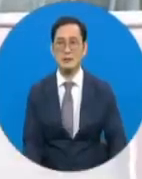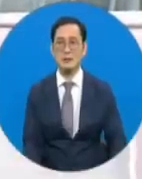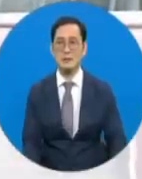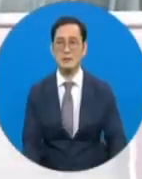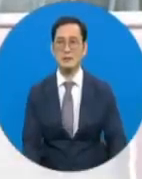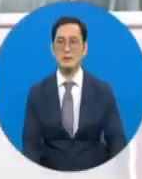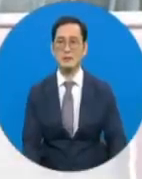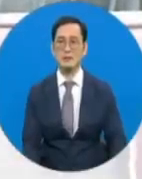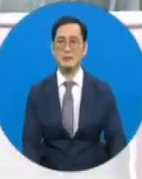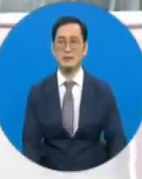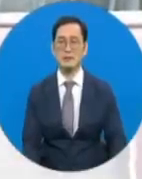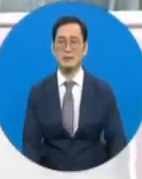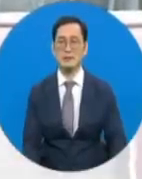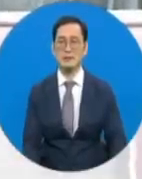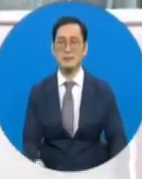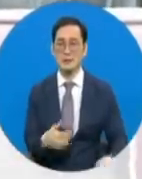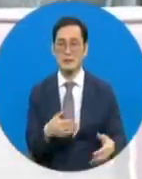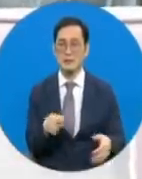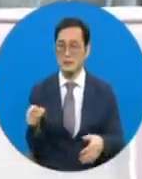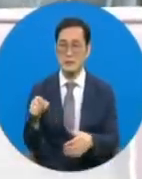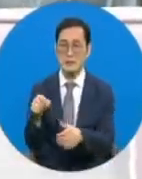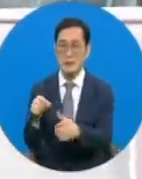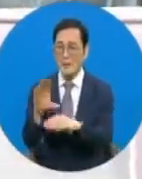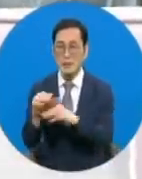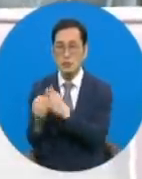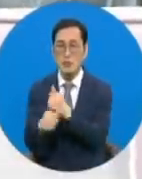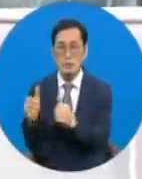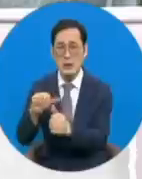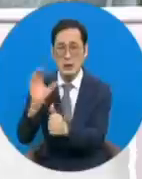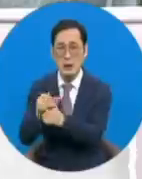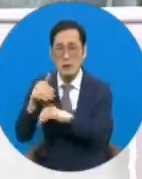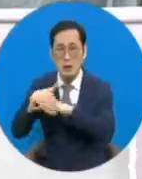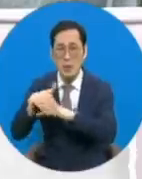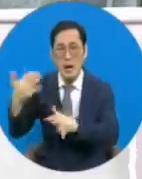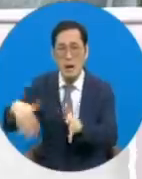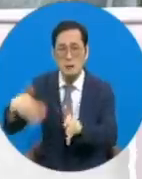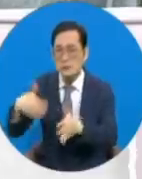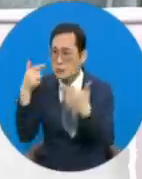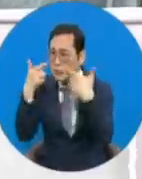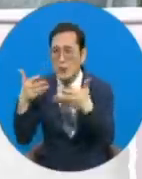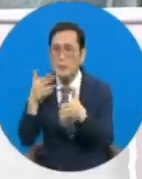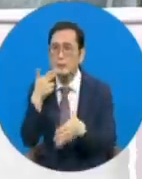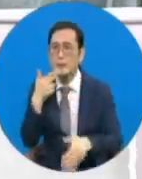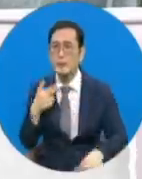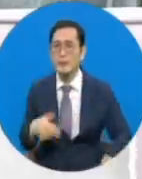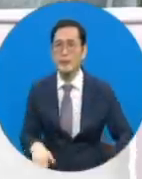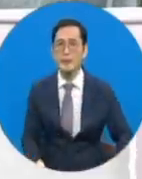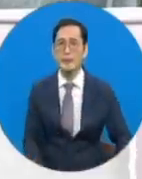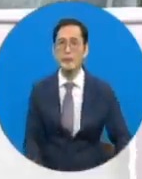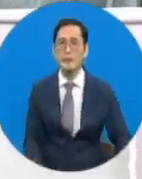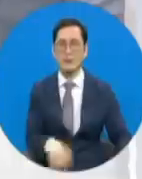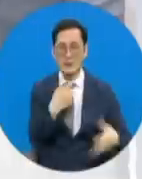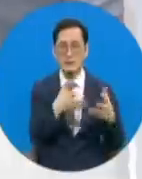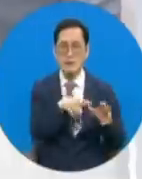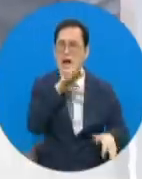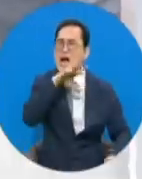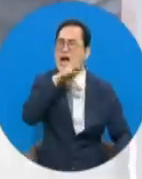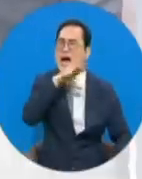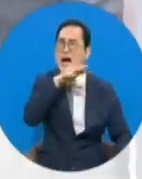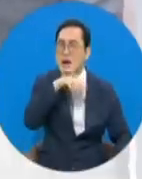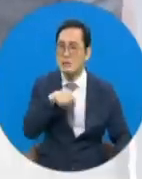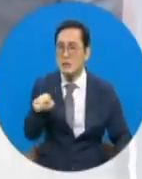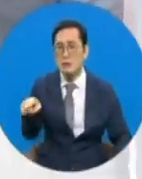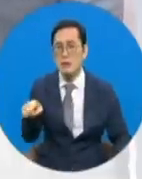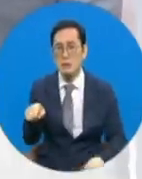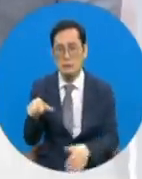이렇게는 자위를 할 수 있을 것 같습니다만은 사실은 조금 더 민주당이 전략적이지 못하다 그런 생각도 들어요.